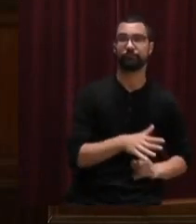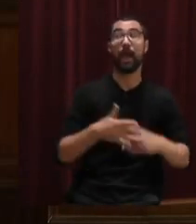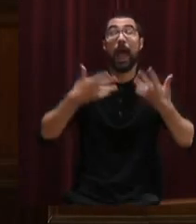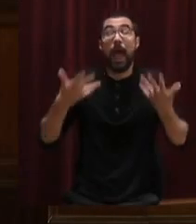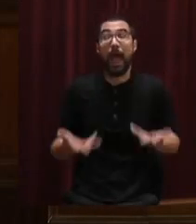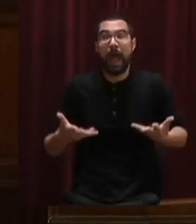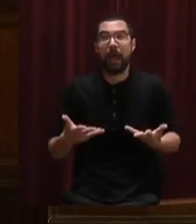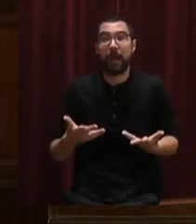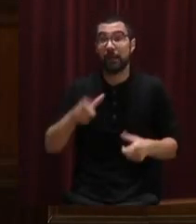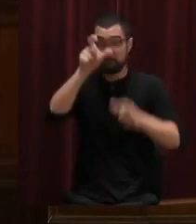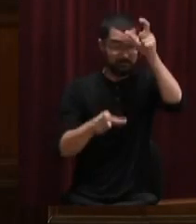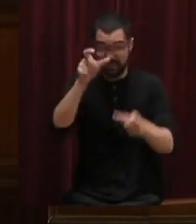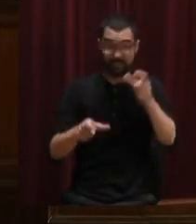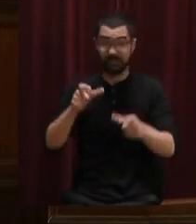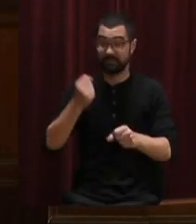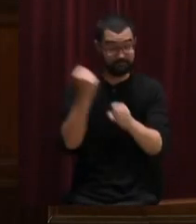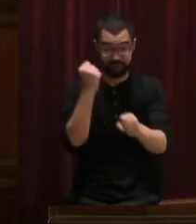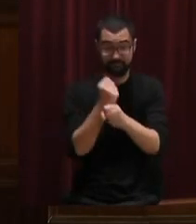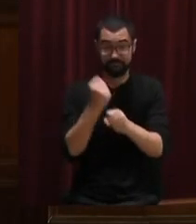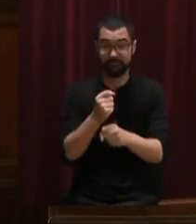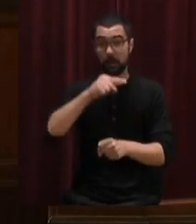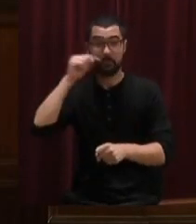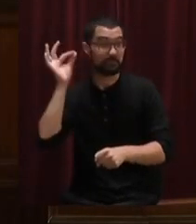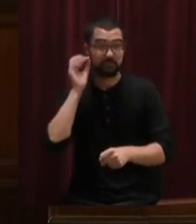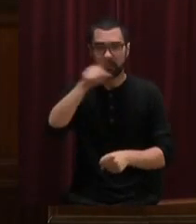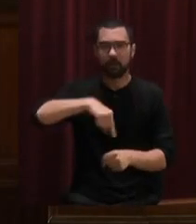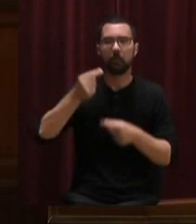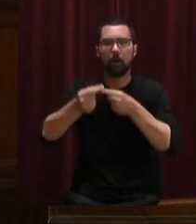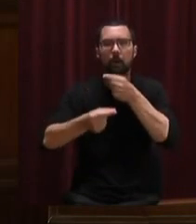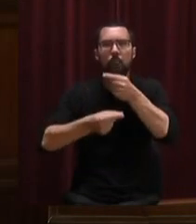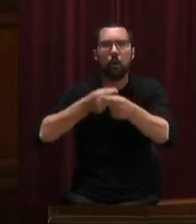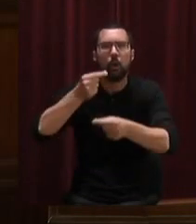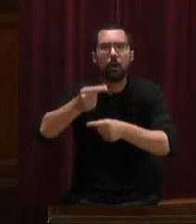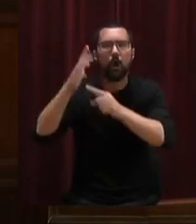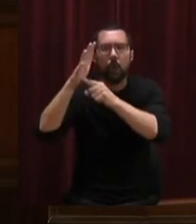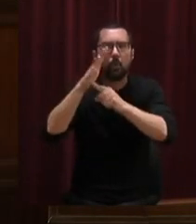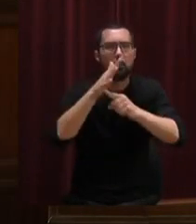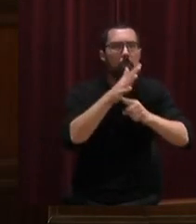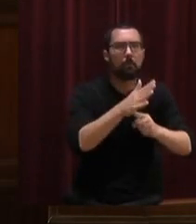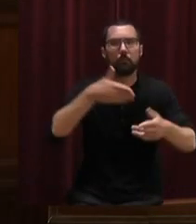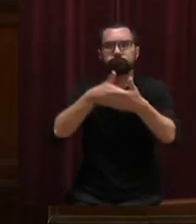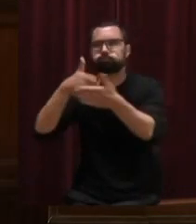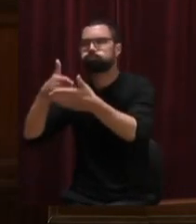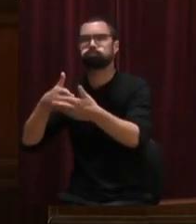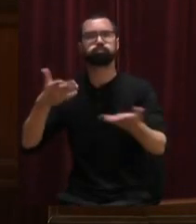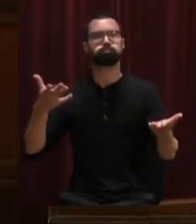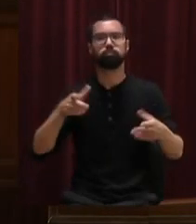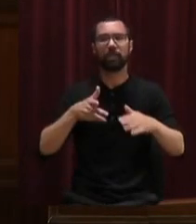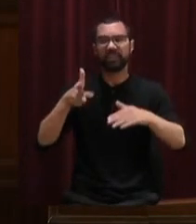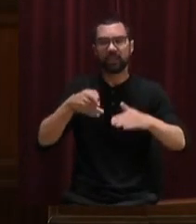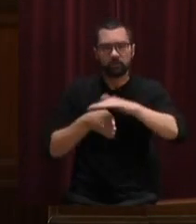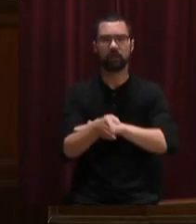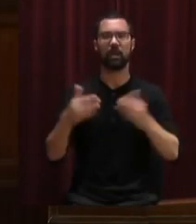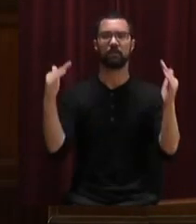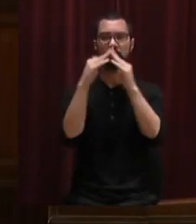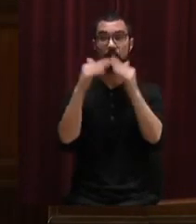i treballadors, la classe mitjana, la que es veu a poc exclosa del dret a l'habitatge. Aquest desafiament és el que